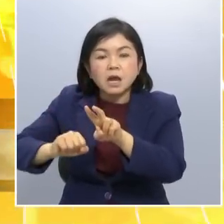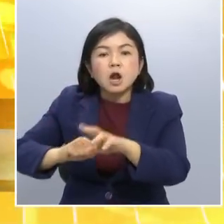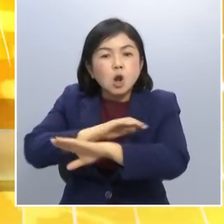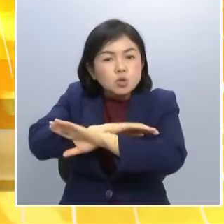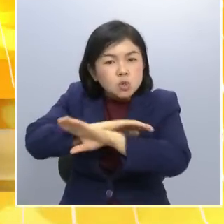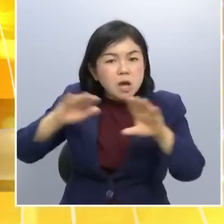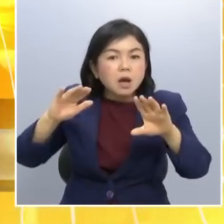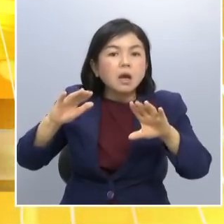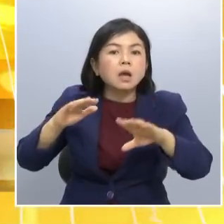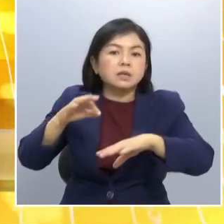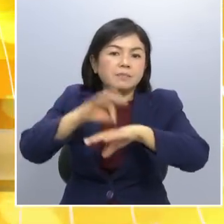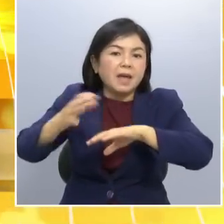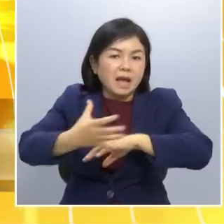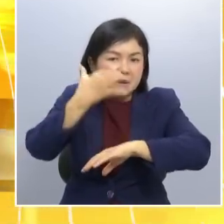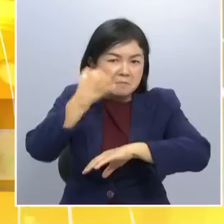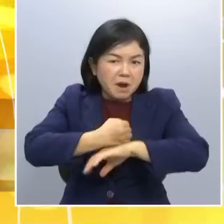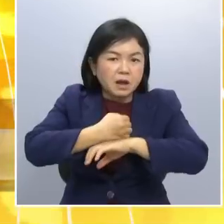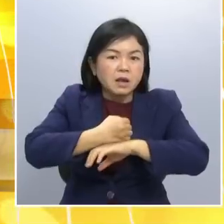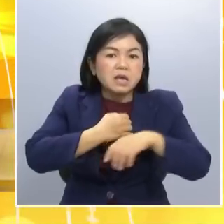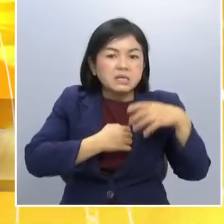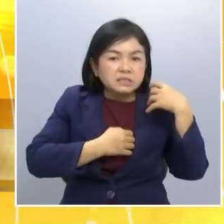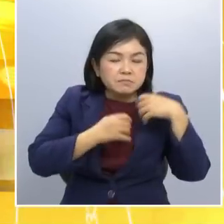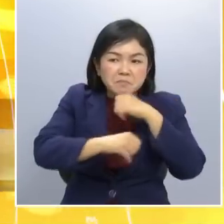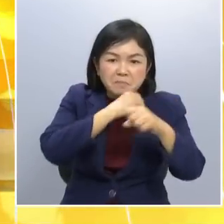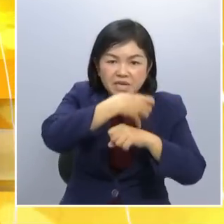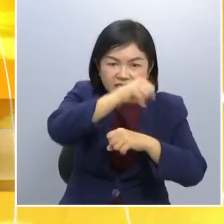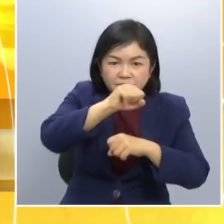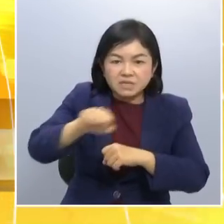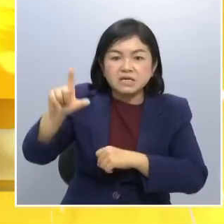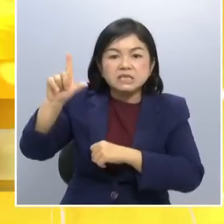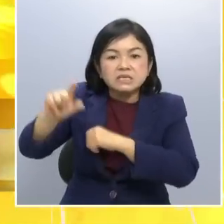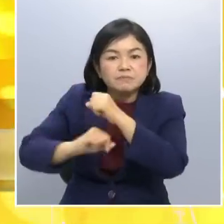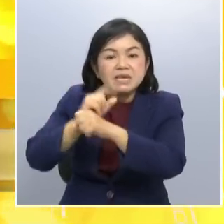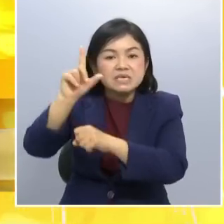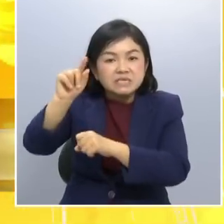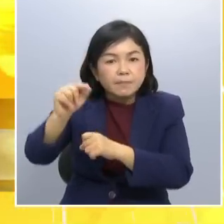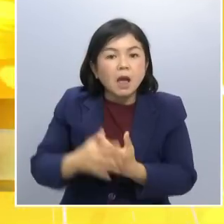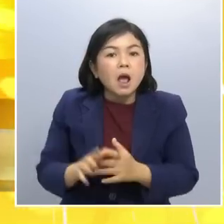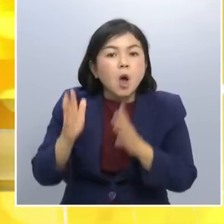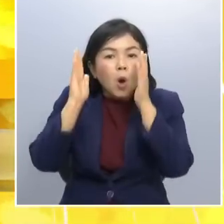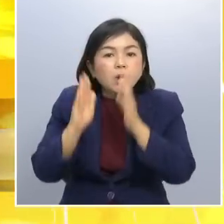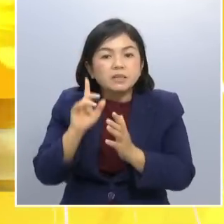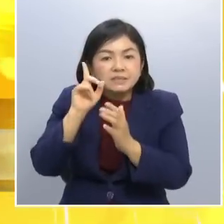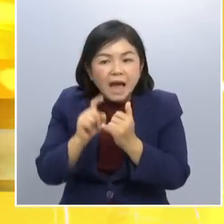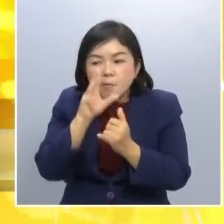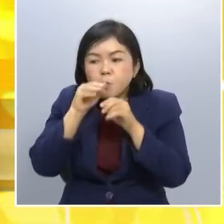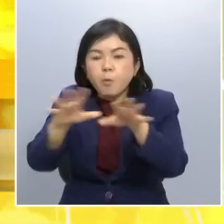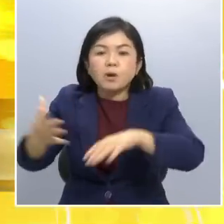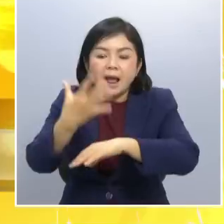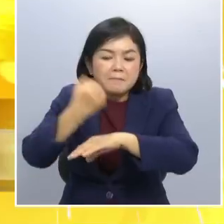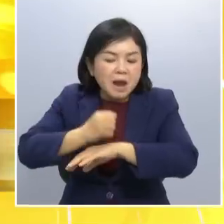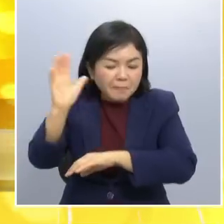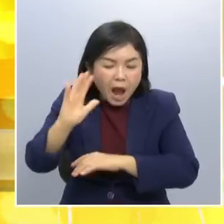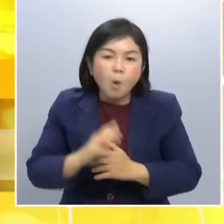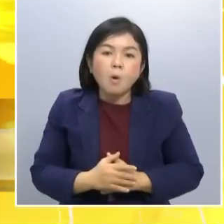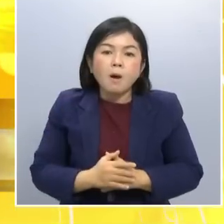ขนาดที่คุณวิทยาที่ออกมาบอกก่อนงานนักข่าวถามว่าไม่ควรจะเอางานศพพ่อของใครมาพูดให้เป็นเรื่องการเมืองคนศรีสุวรรณ